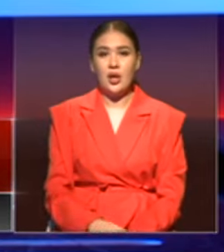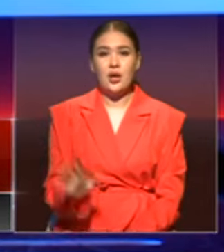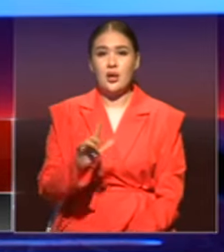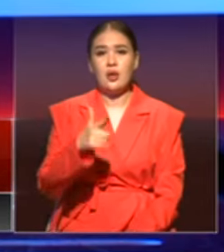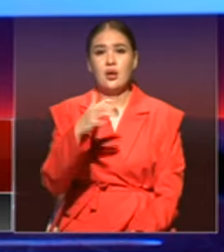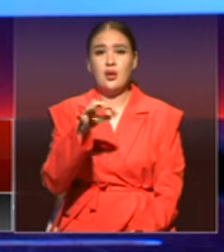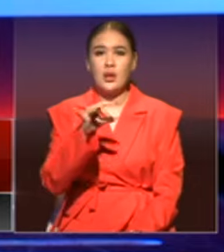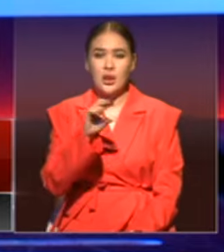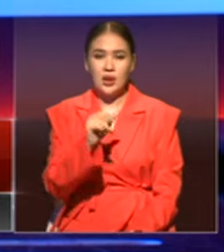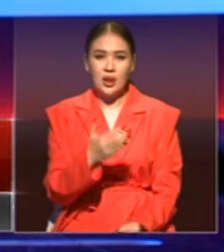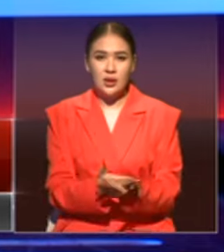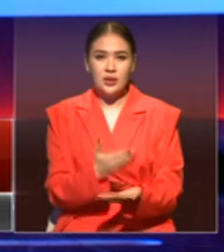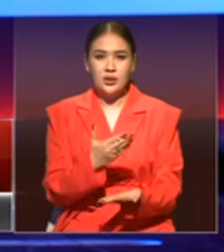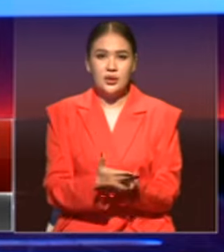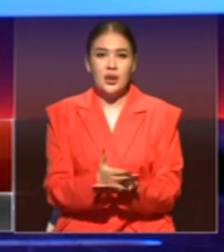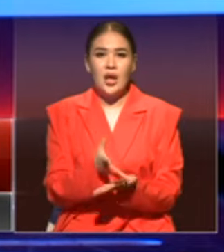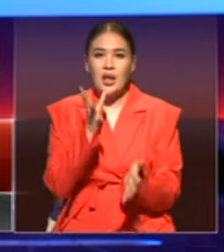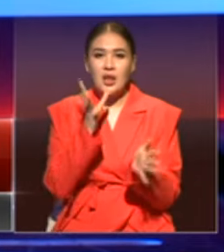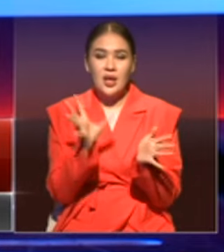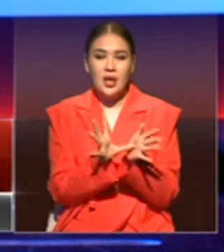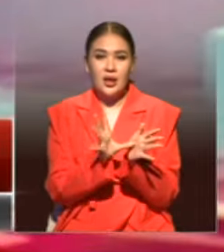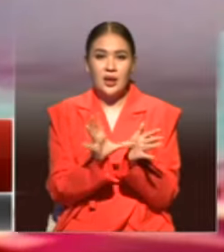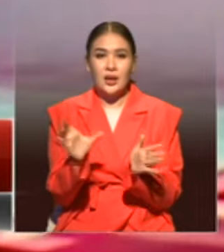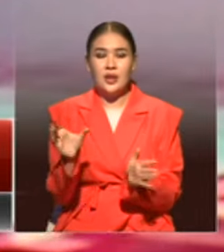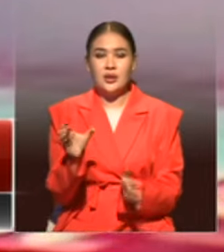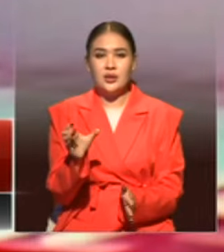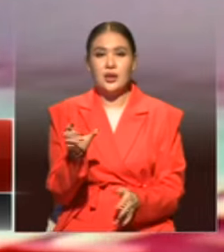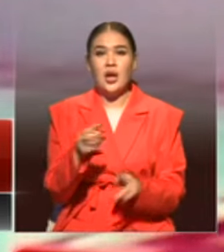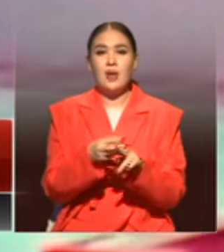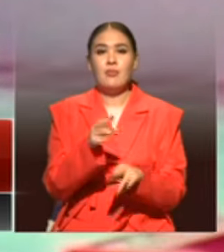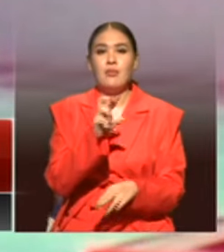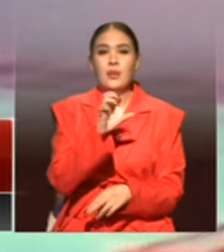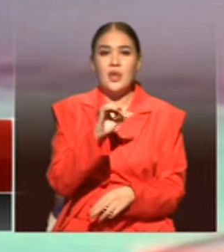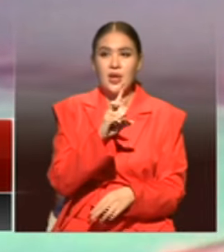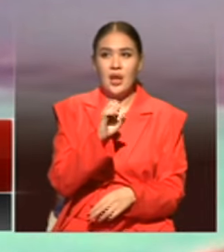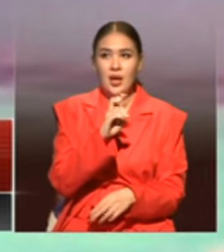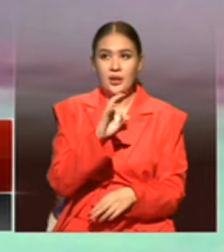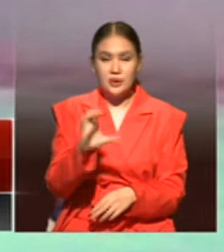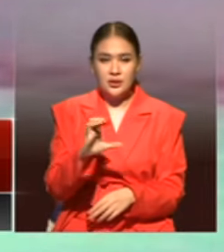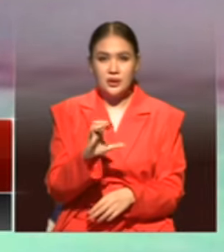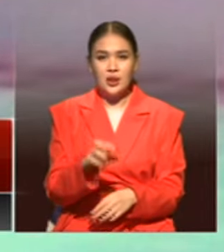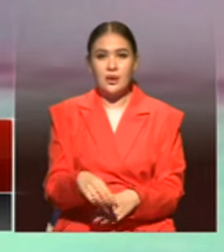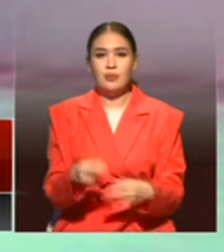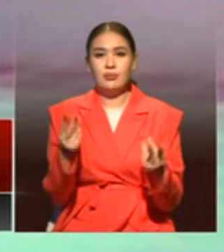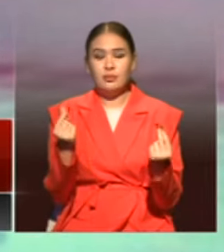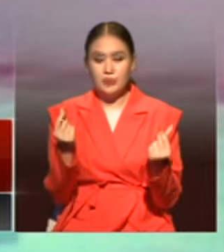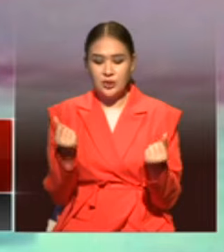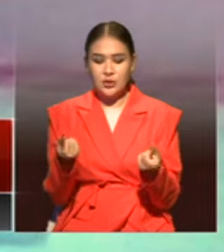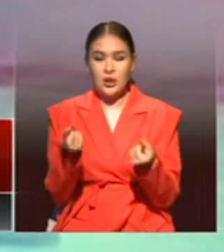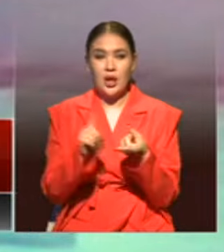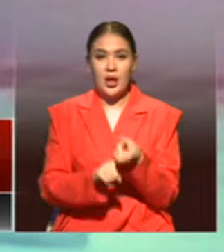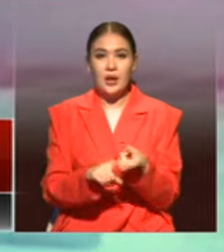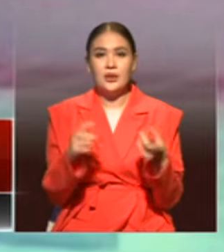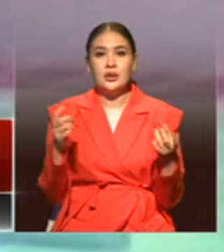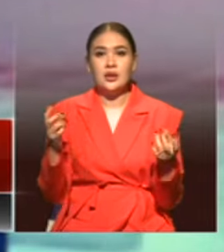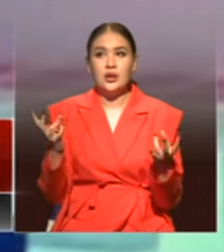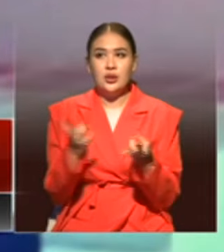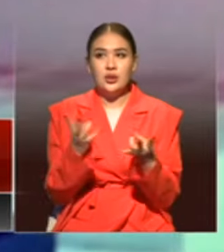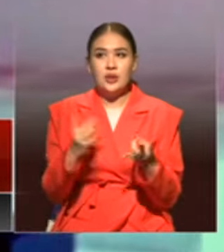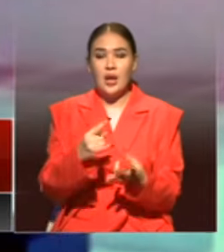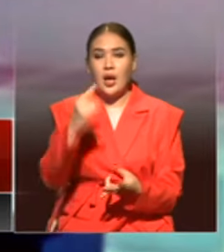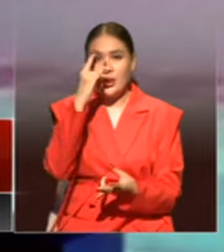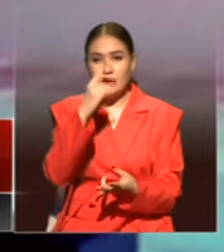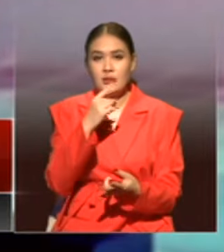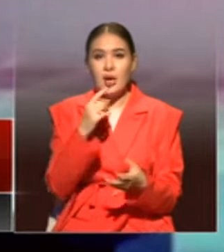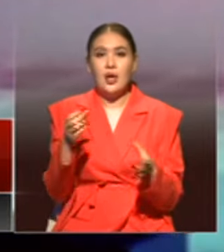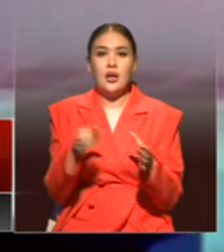деген энергетика компаниясы, например. Бинанс деген, например, да, криптовалютный биржа бізге қызығушылықтарын білдіріп жатыр. Қазақстандық